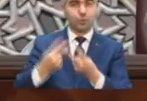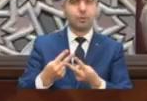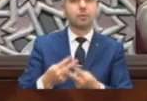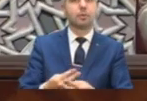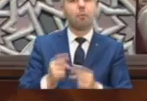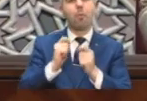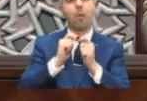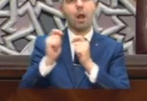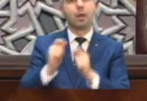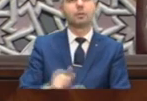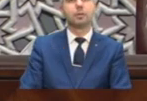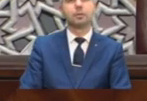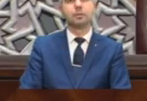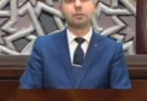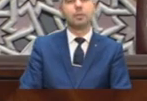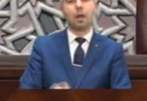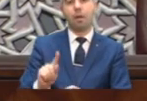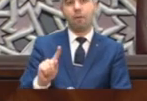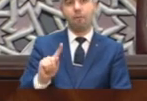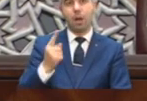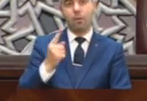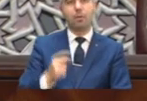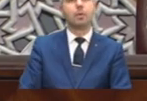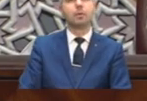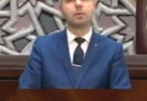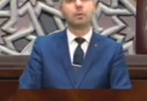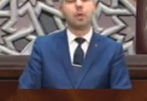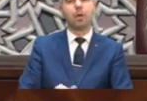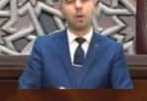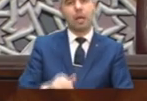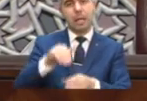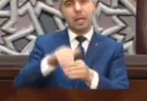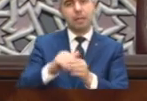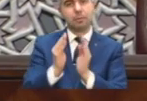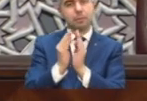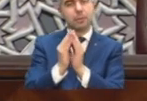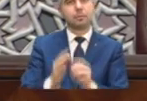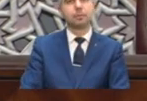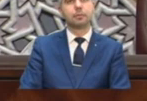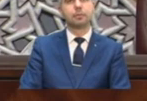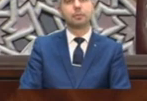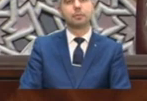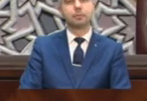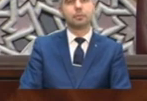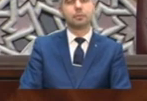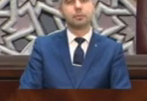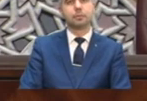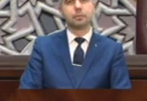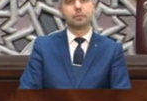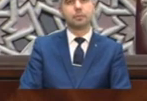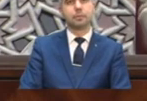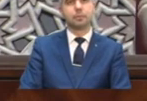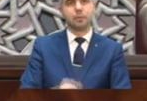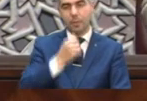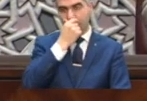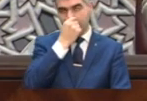للمناقشة. المداخلة الأولى في هذه المناقشة لفريق العدالة والتنمية، فليتفضل أحد السادة النواب. مشكورا.